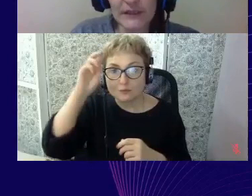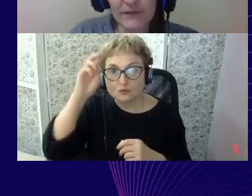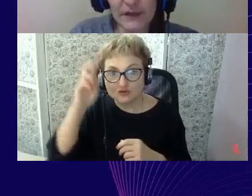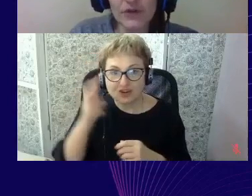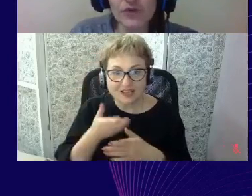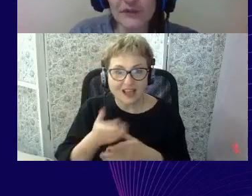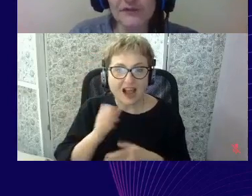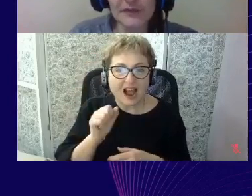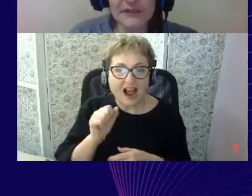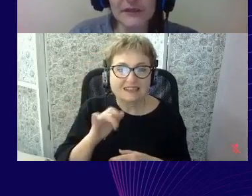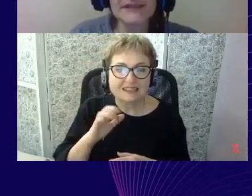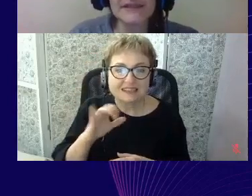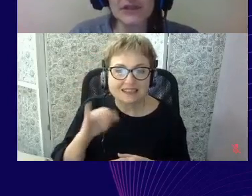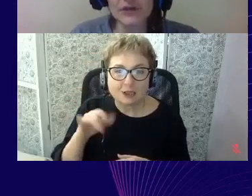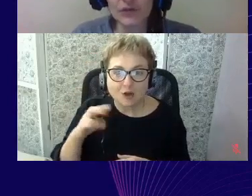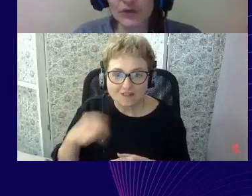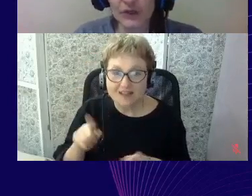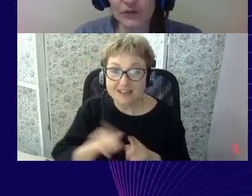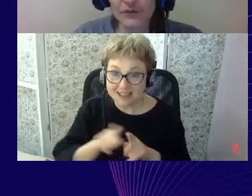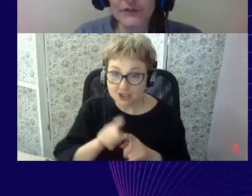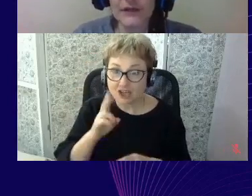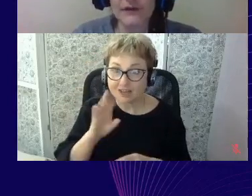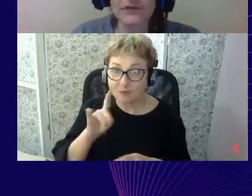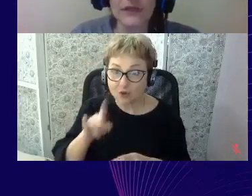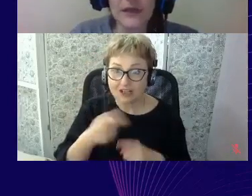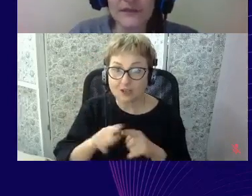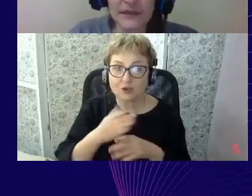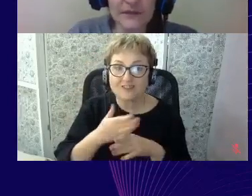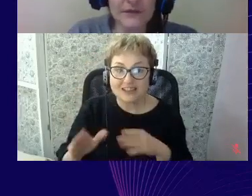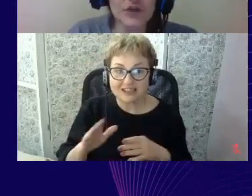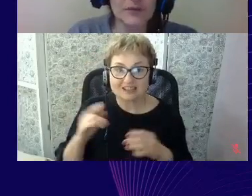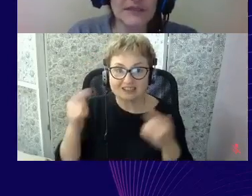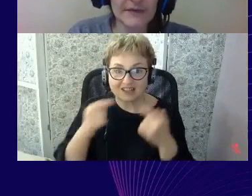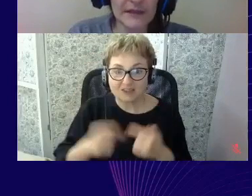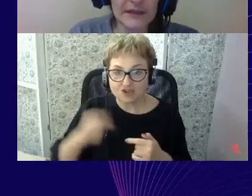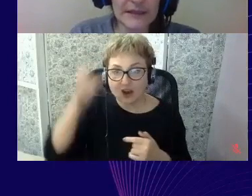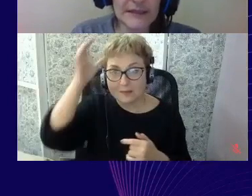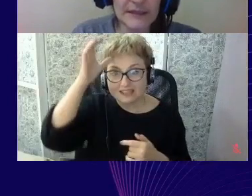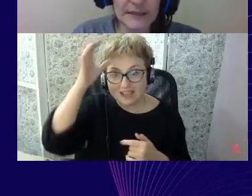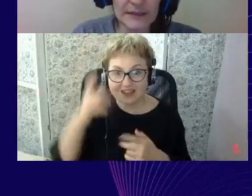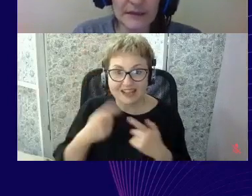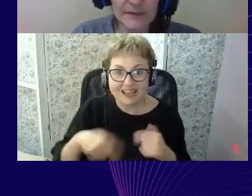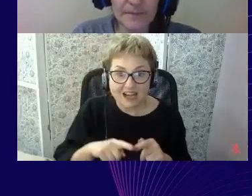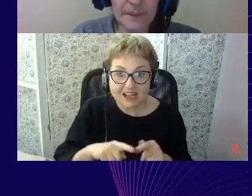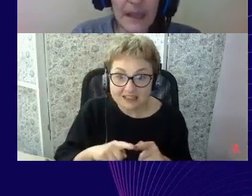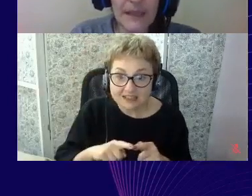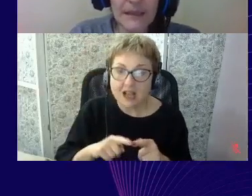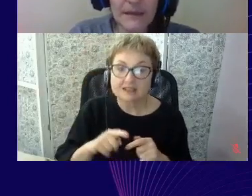бюджетных ассигнований, то есть в пределах тех же квот, которые выделяются в соответствующих образовательных